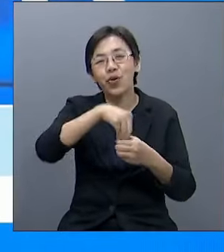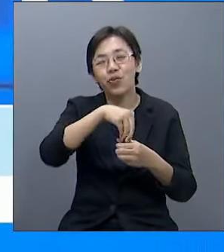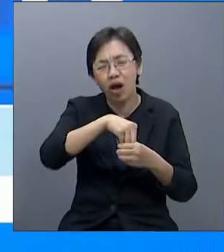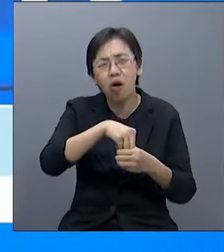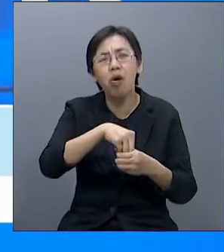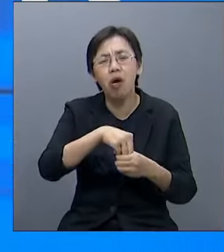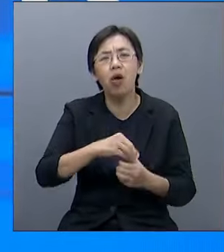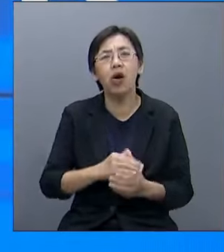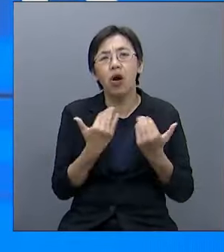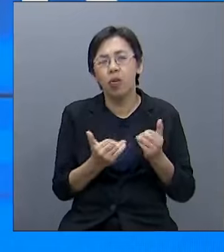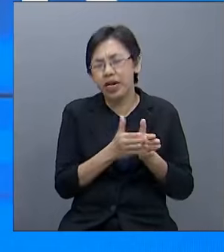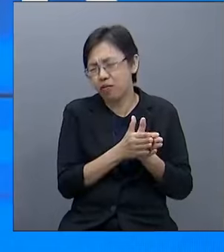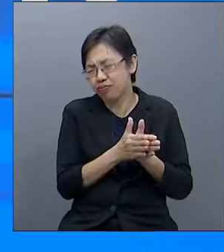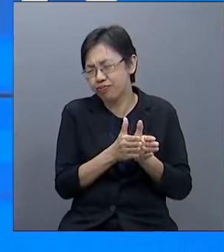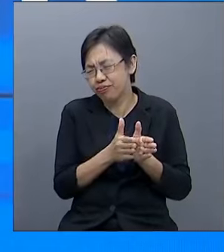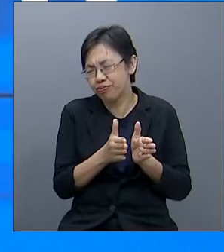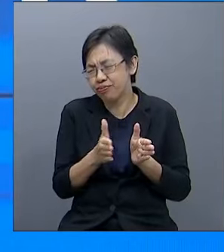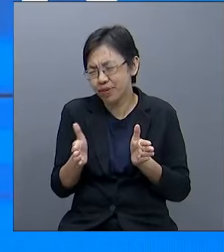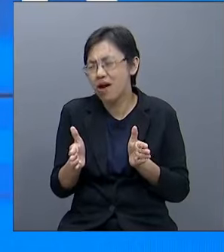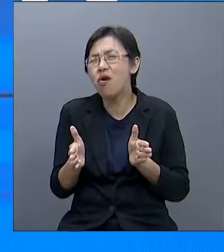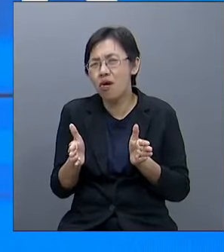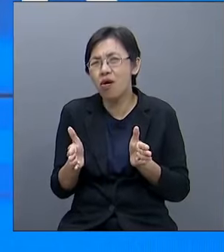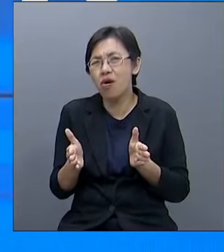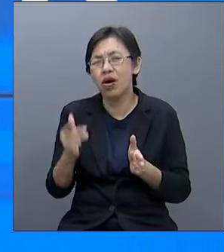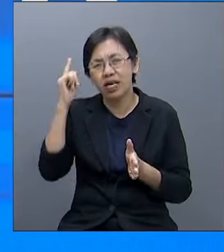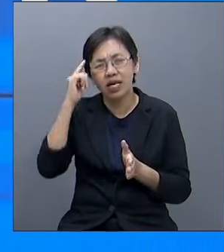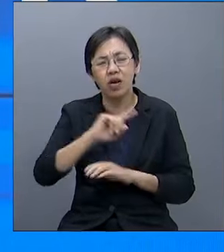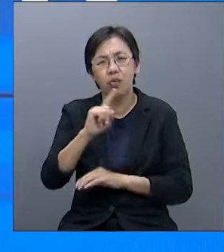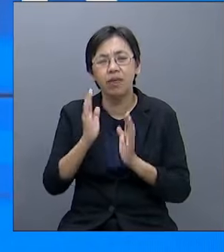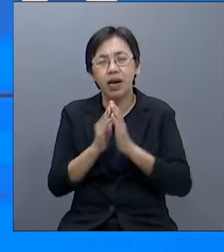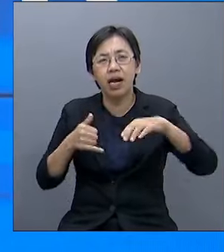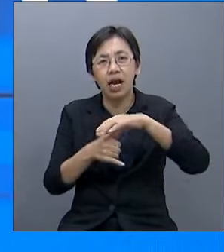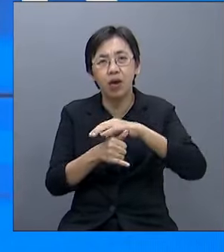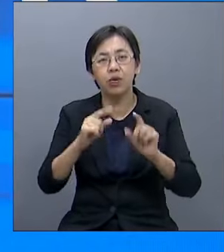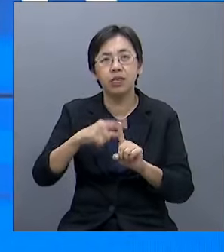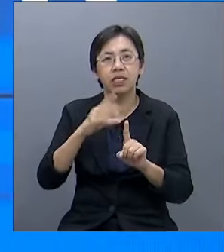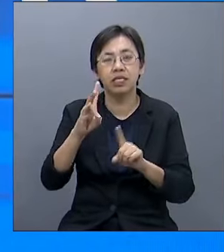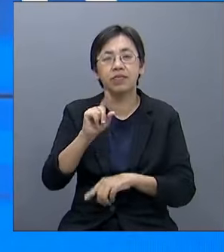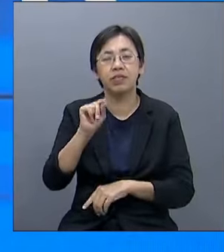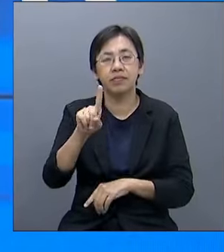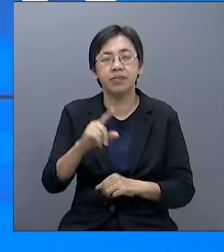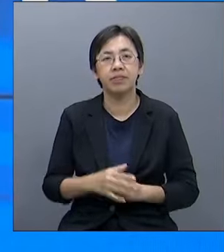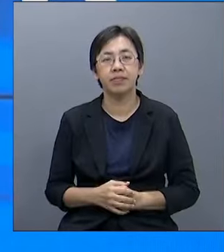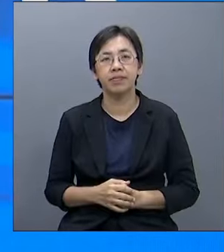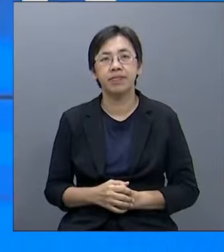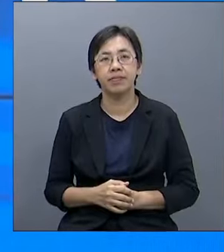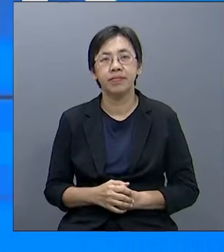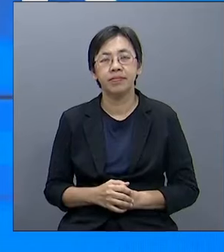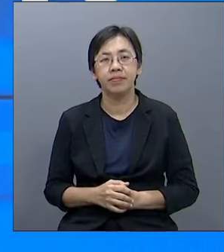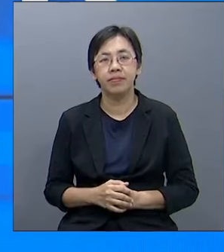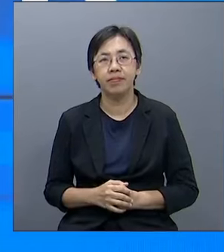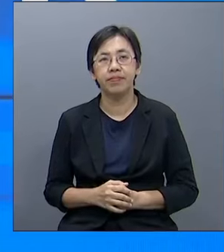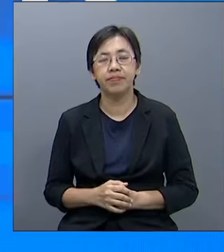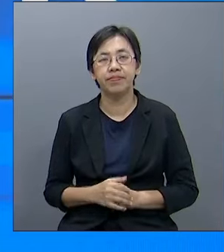จากวันนี้อาจจะดูห่างไกลกันสักหน่อยนะคะเพราะว่ากว่าจะมาถึงคือวันที่21กรกฎาคมค่ะแต่แน่นอนค่ะคุณผู้ชมแคมเป